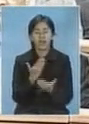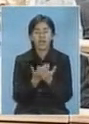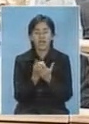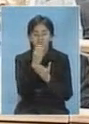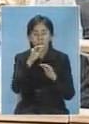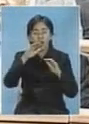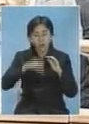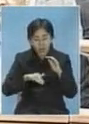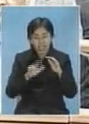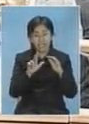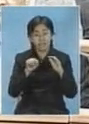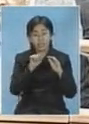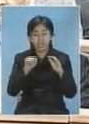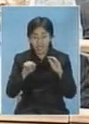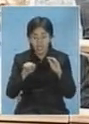เหลือร้อยละ